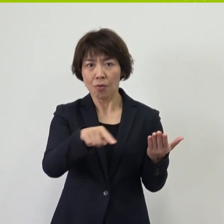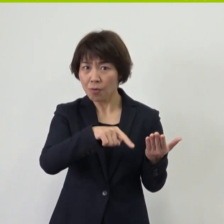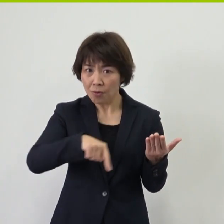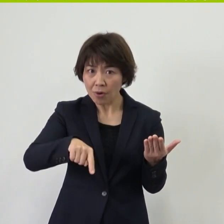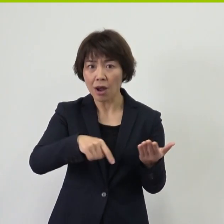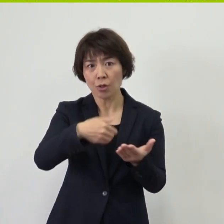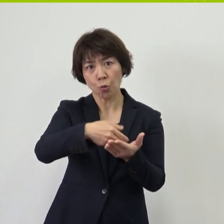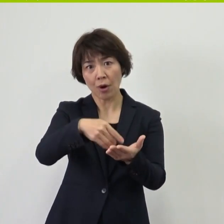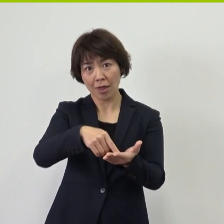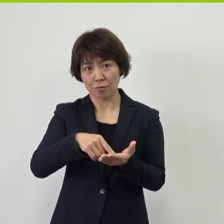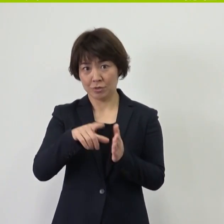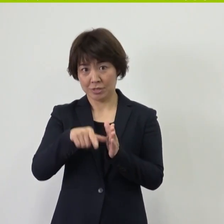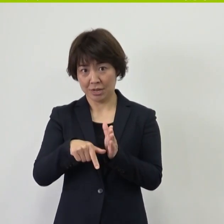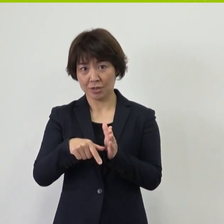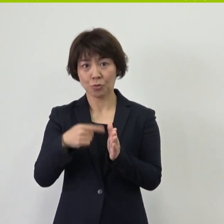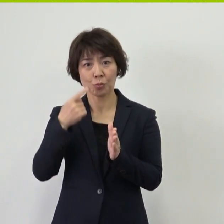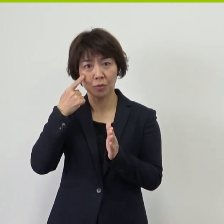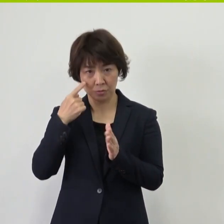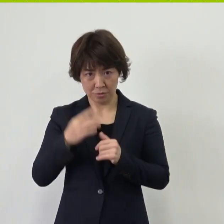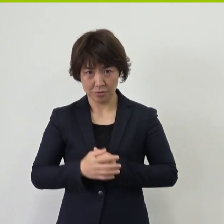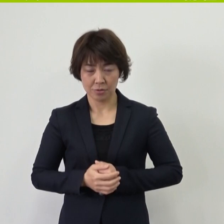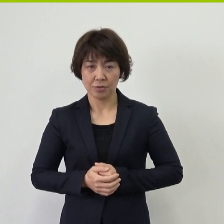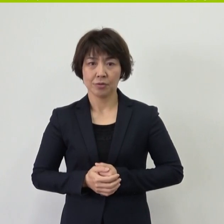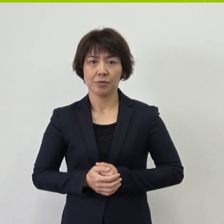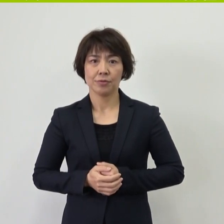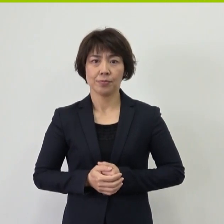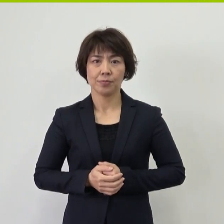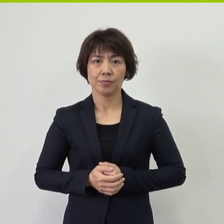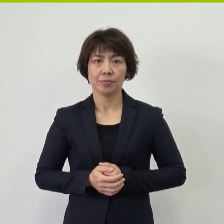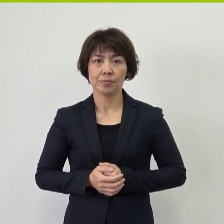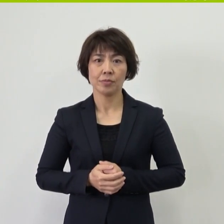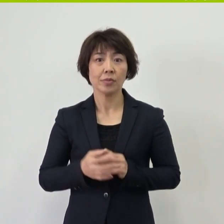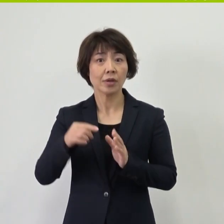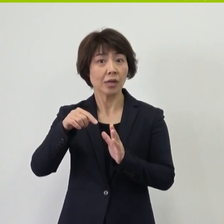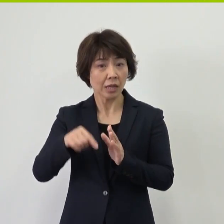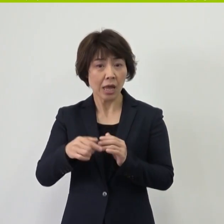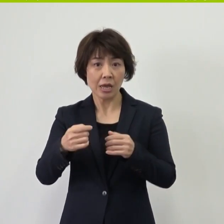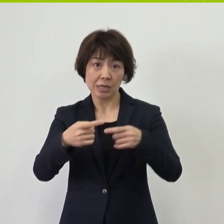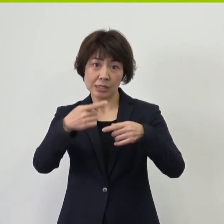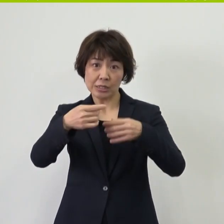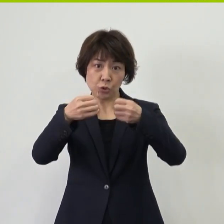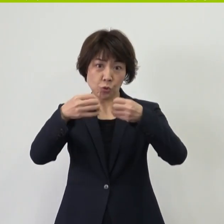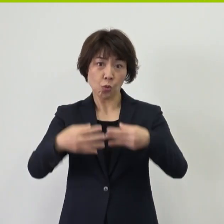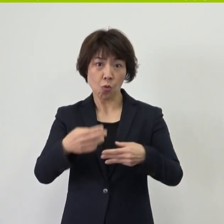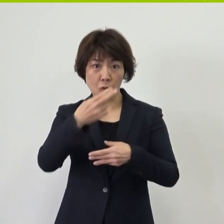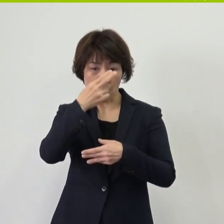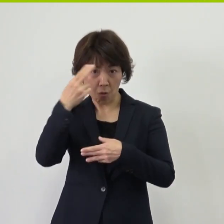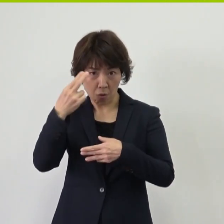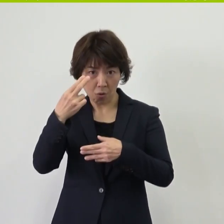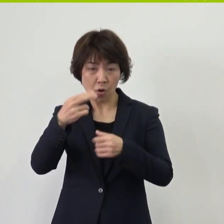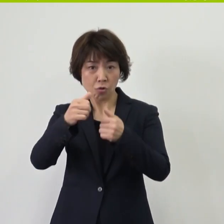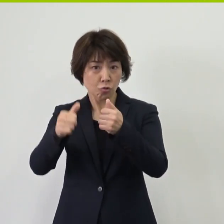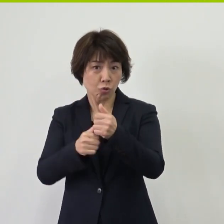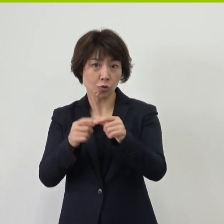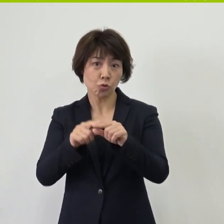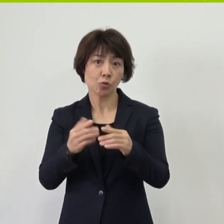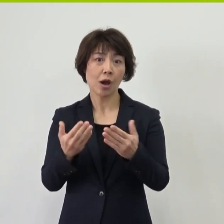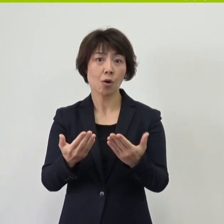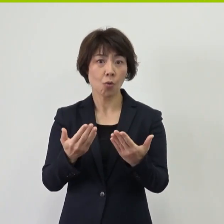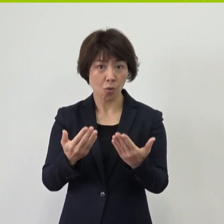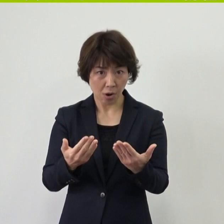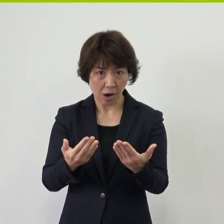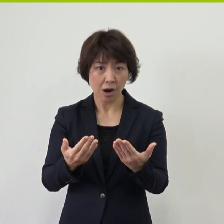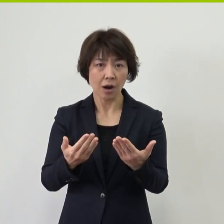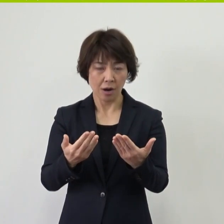る時代なんだろうなというふうに思っています。ちょっと長くなってますけれども、その中で一条高等学校、そして